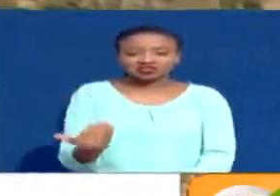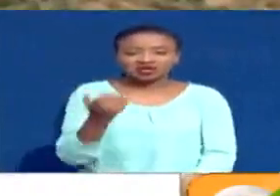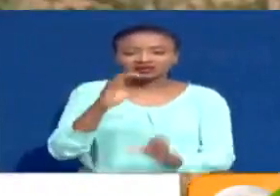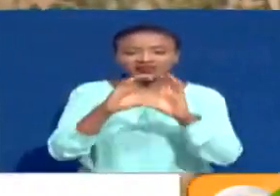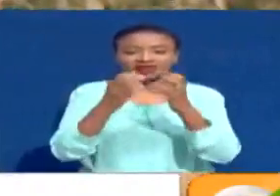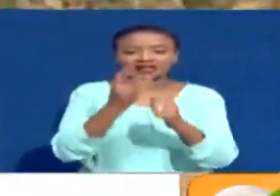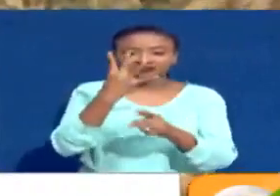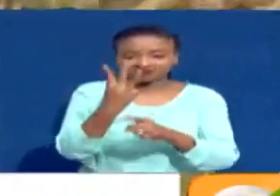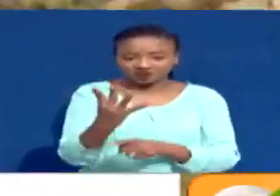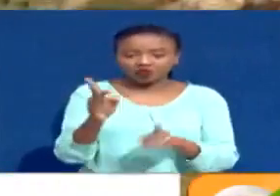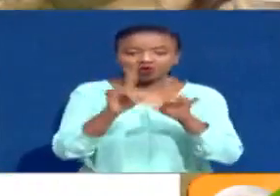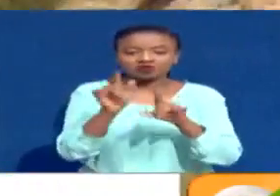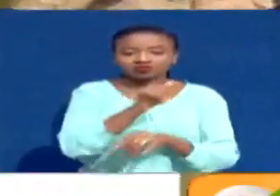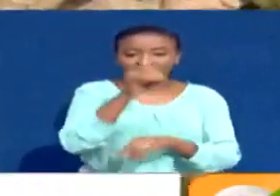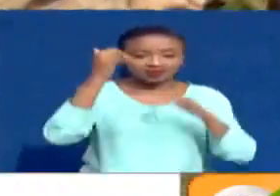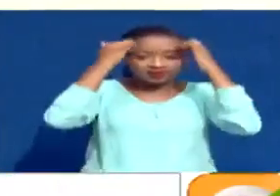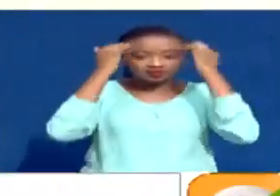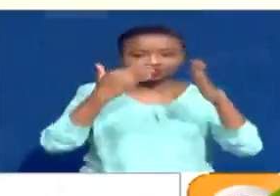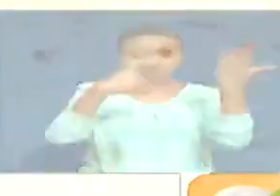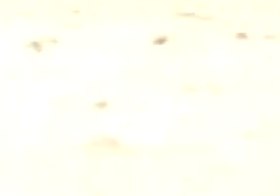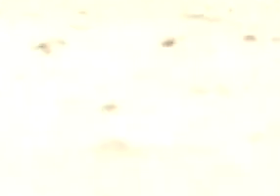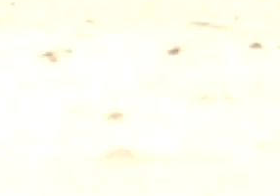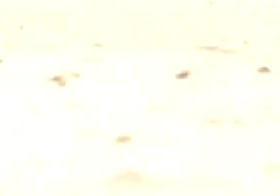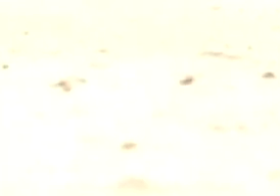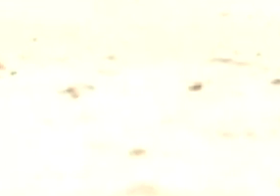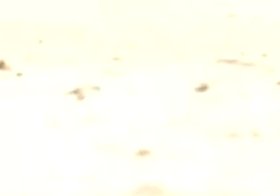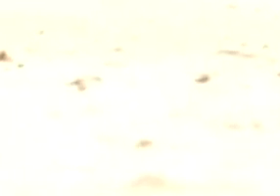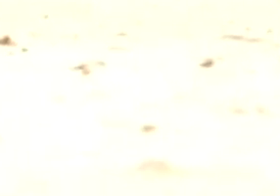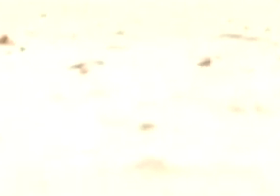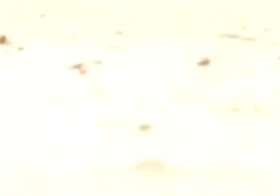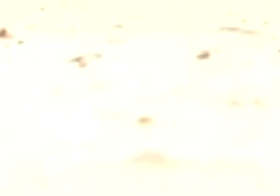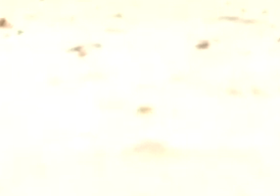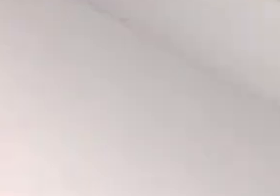4 na mwanafunzi wa chuo kikuu. Marian Nyambura, Runinga ya Citizen.